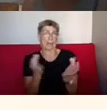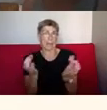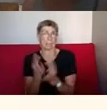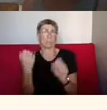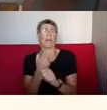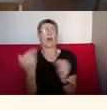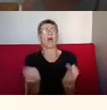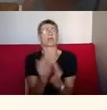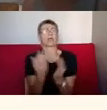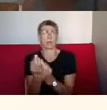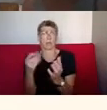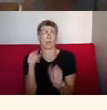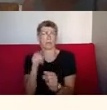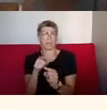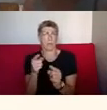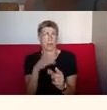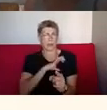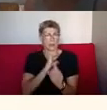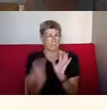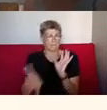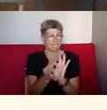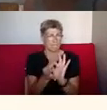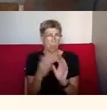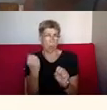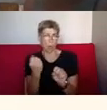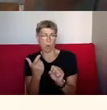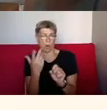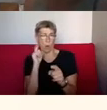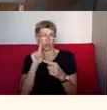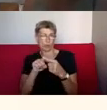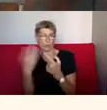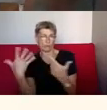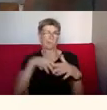possibilités d'insertion avec lesquelles on essaye vraiment de travailler chaque année sur une action concrète.